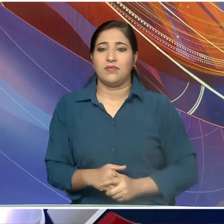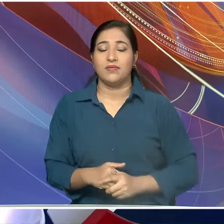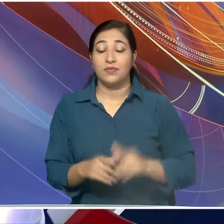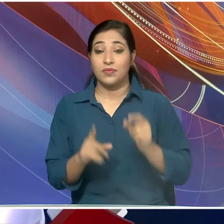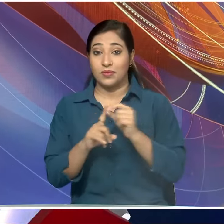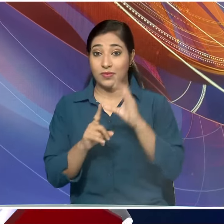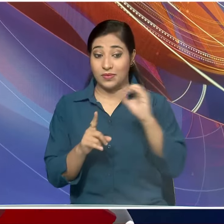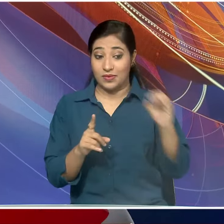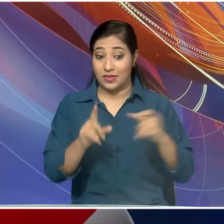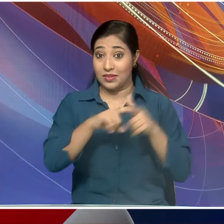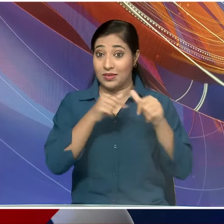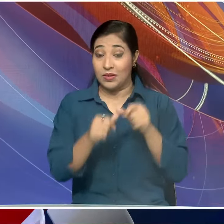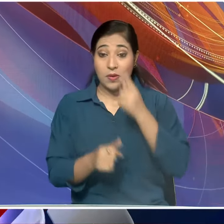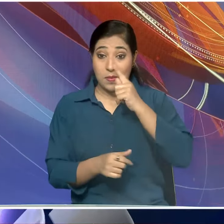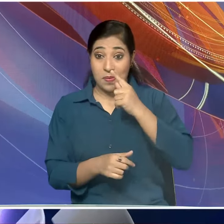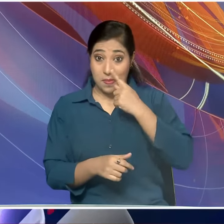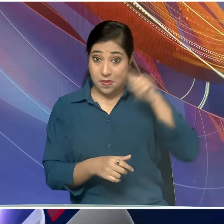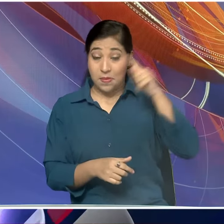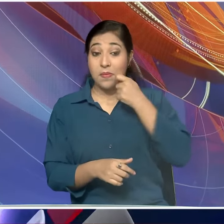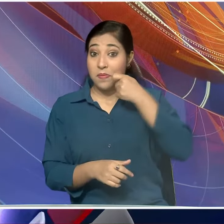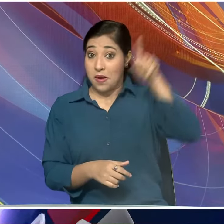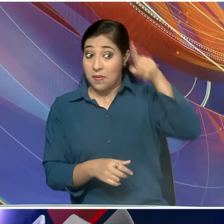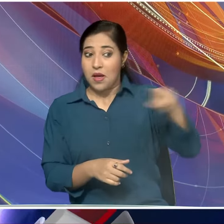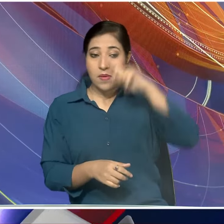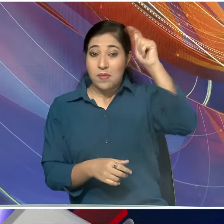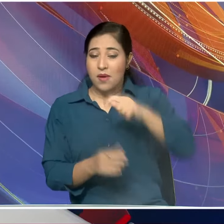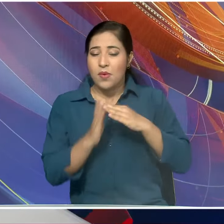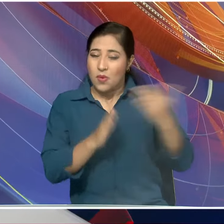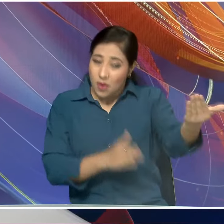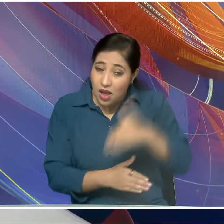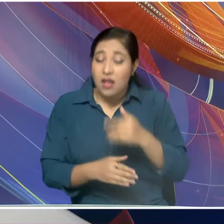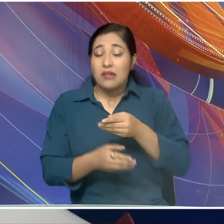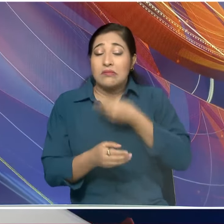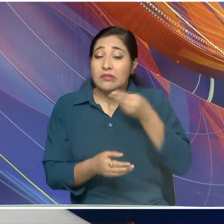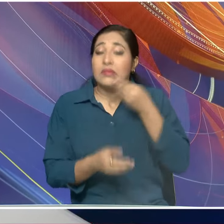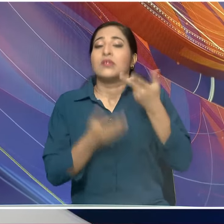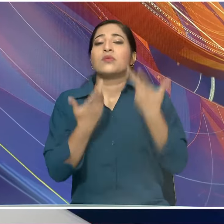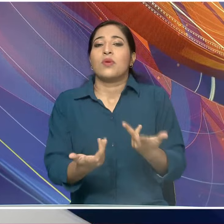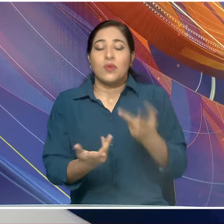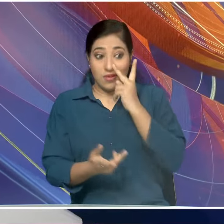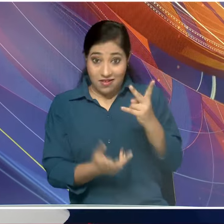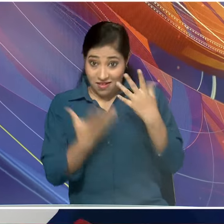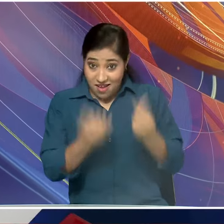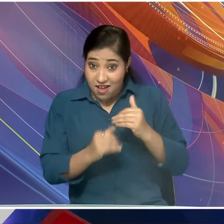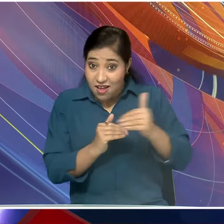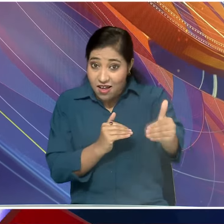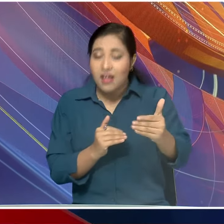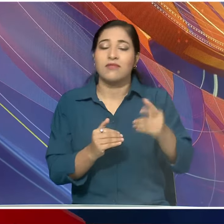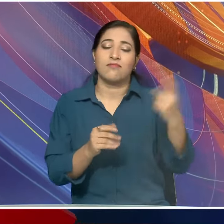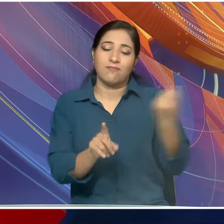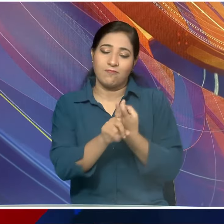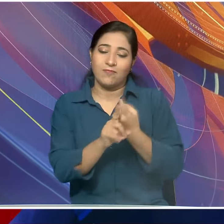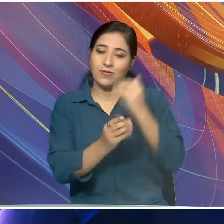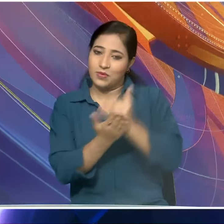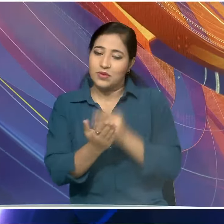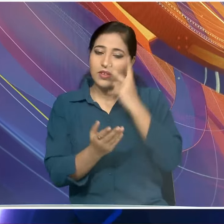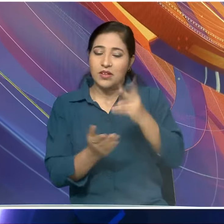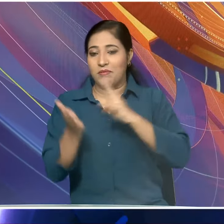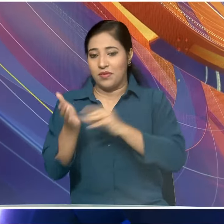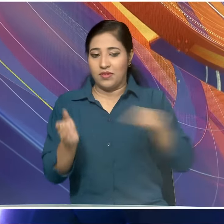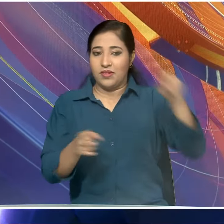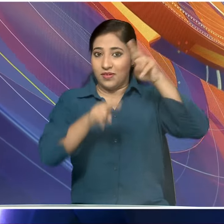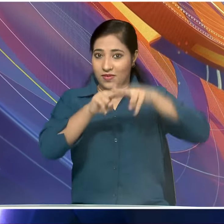पूजा के पिता अपनी भाभी से घर चलने की विनती क्यों कर रहे हैं, जानने के लिए देखिए धारावाहिक कॉर्पोरेट सरपंच सोमवार से